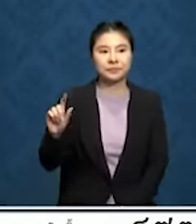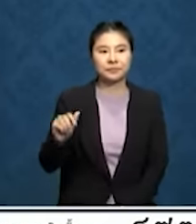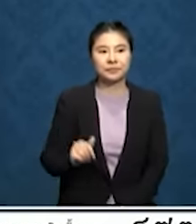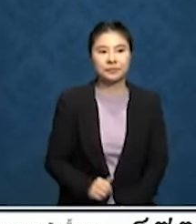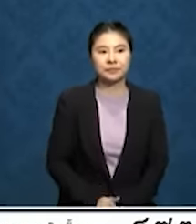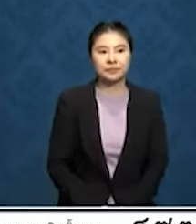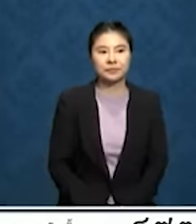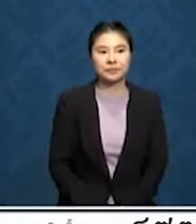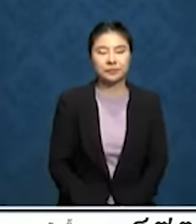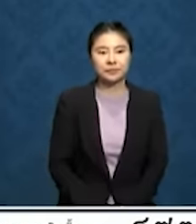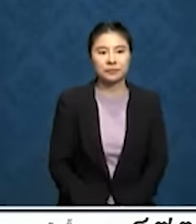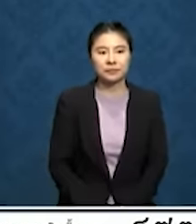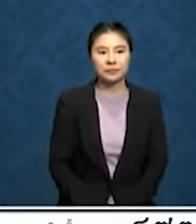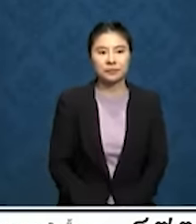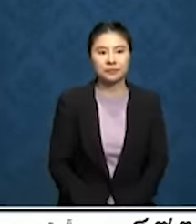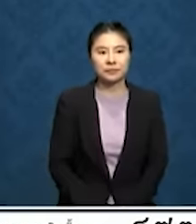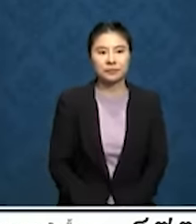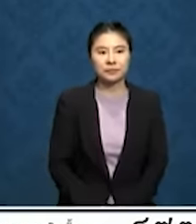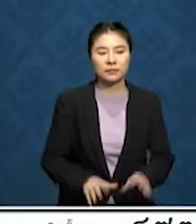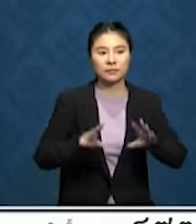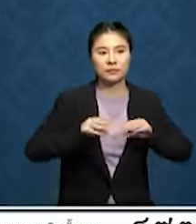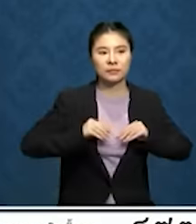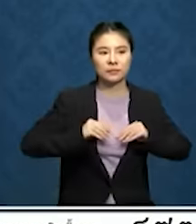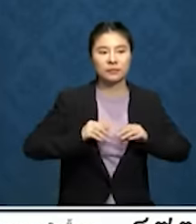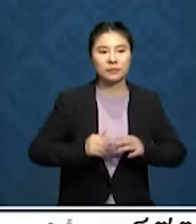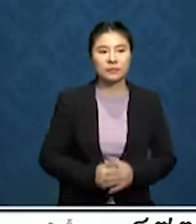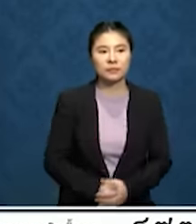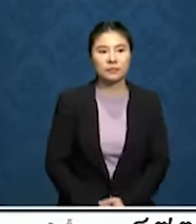พัทรดาตันจรารักษ ์เห็นชอบค่ะ